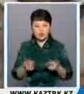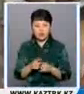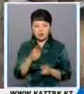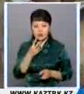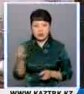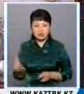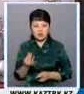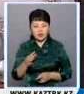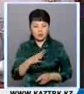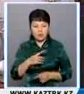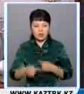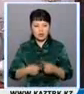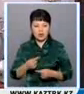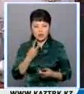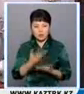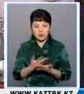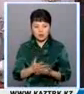туындыларын тамашалады.